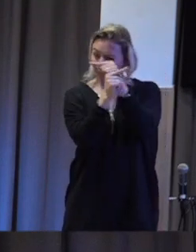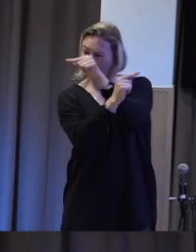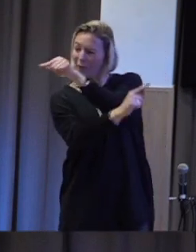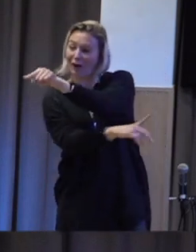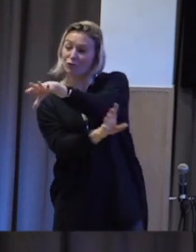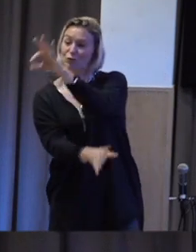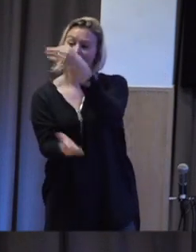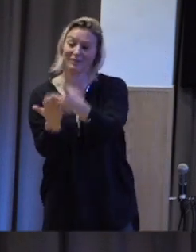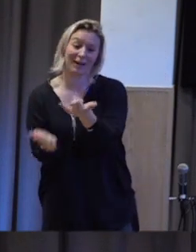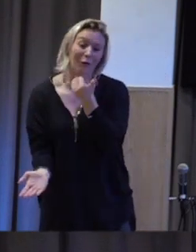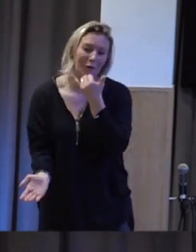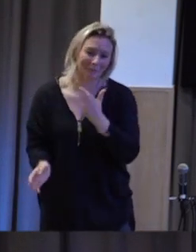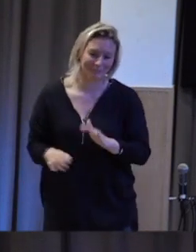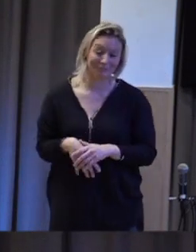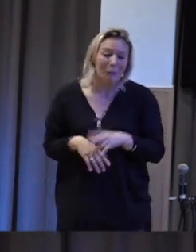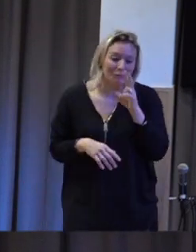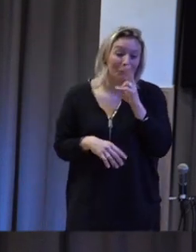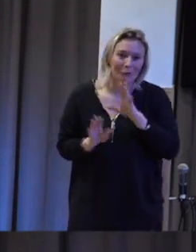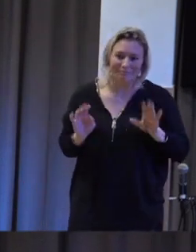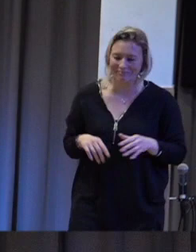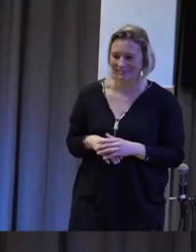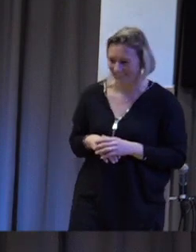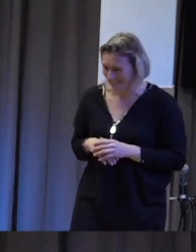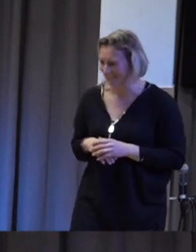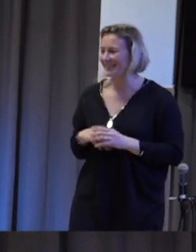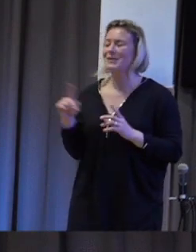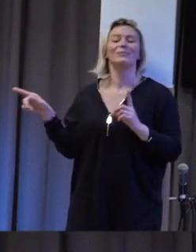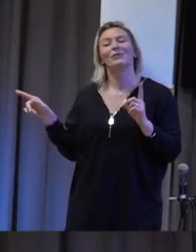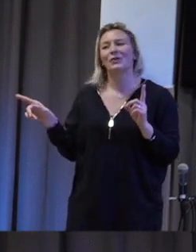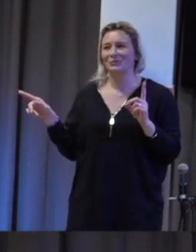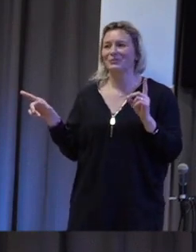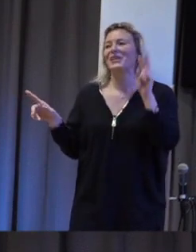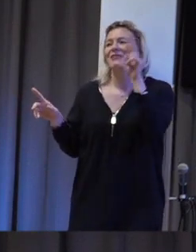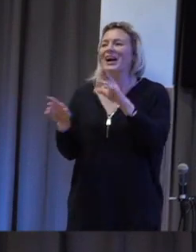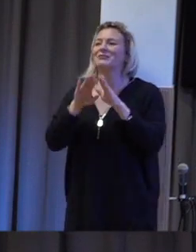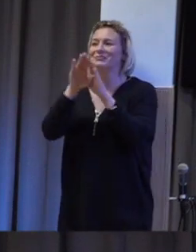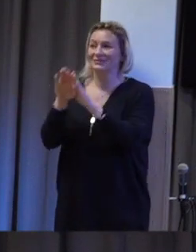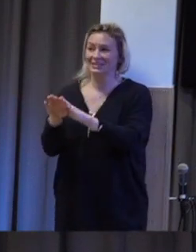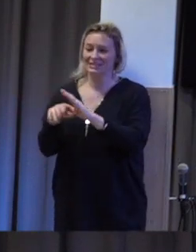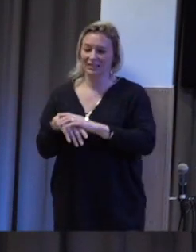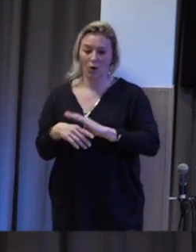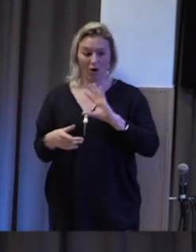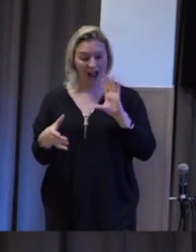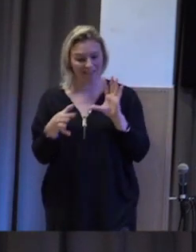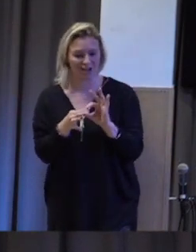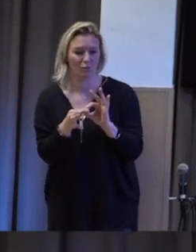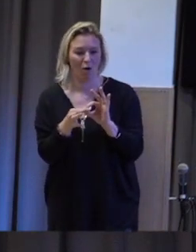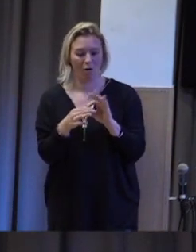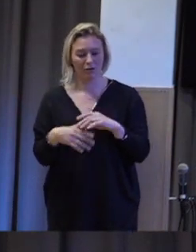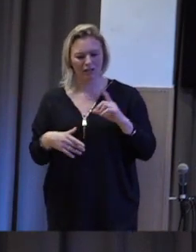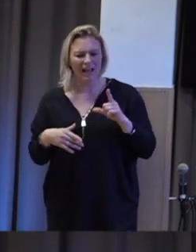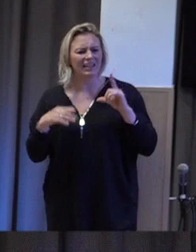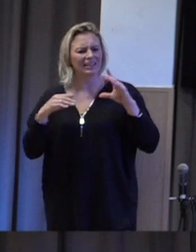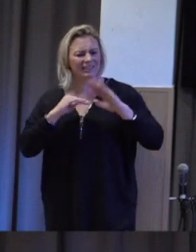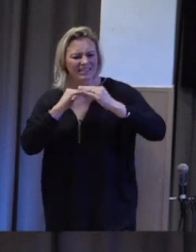Ce qui signifie, le Lévi veut dire attachement, joint. Donc pendant la marche dans le désert, ils ont